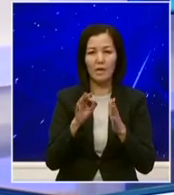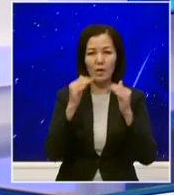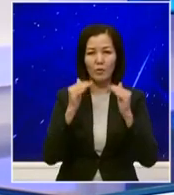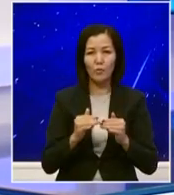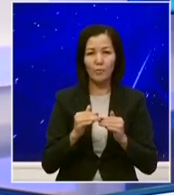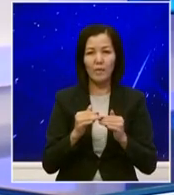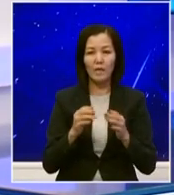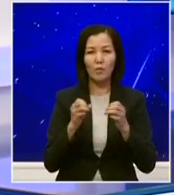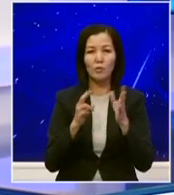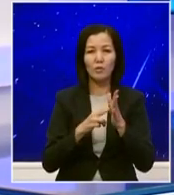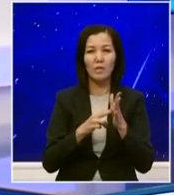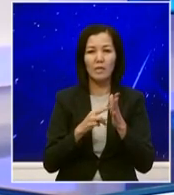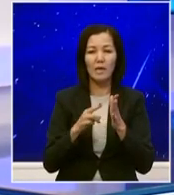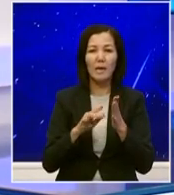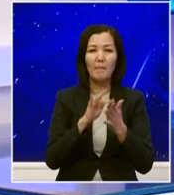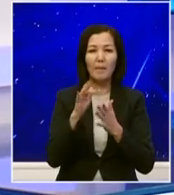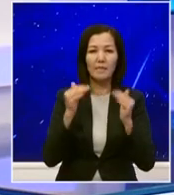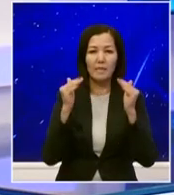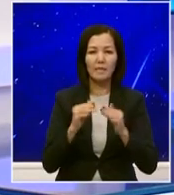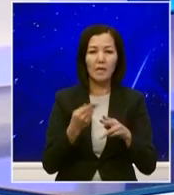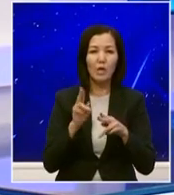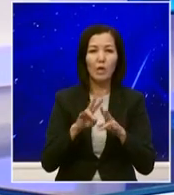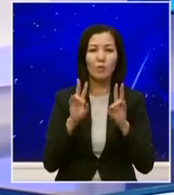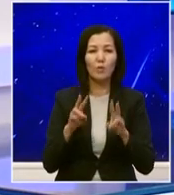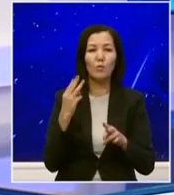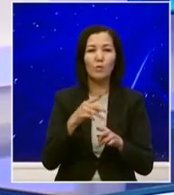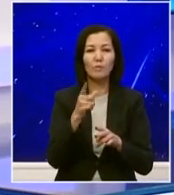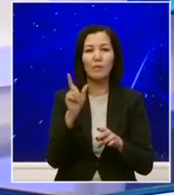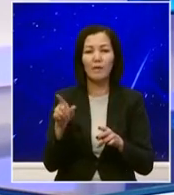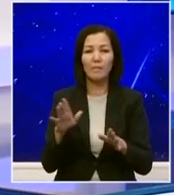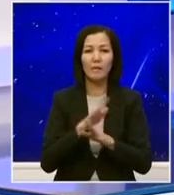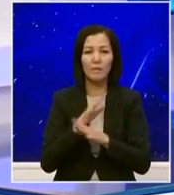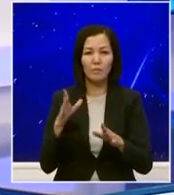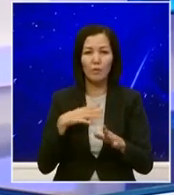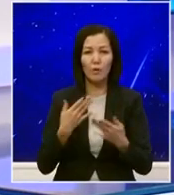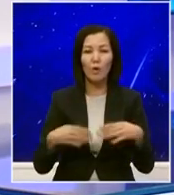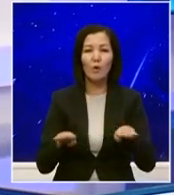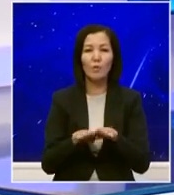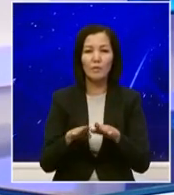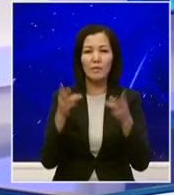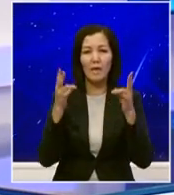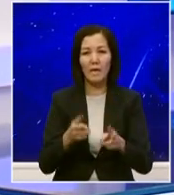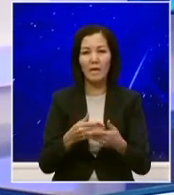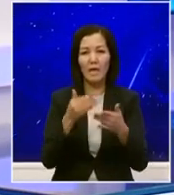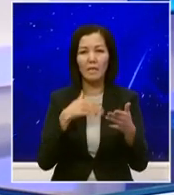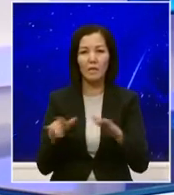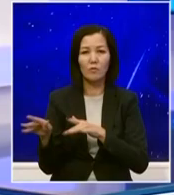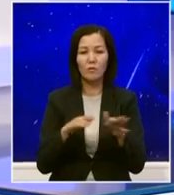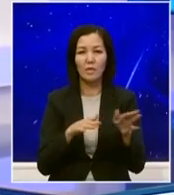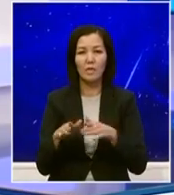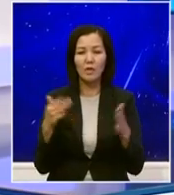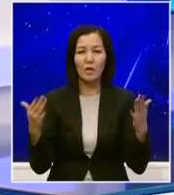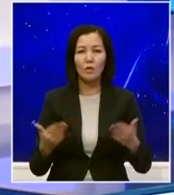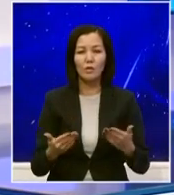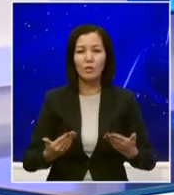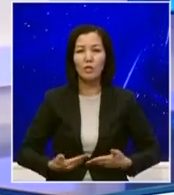шығу дерегі 17% азайған. Алайда тілсіз жаудан 31 адам қайтыс болыпты. Осындай қайғылы оқиғалардың алдын алу үшін мамандар